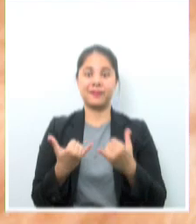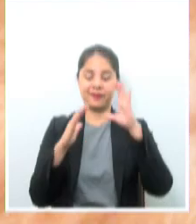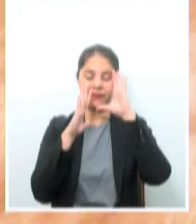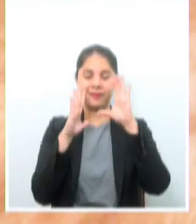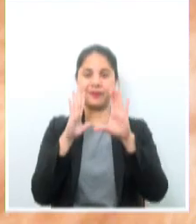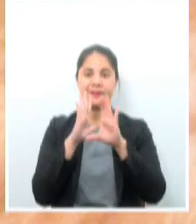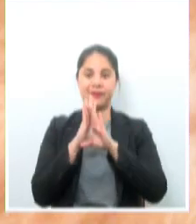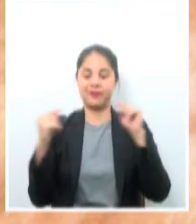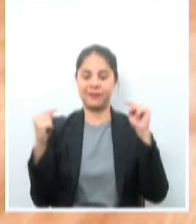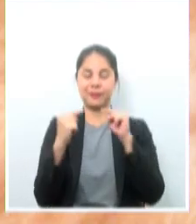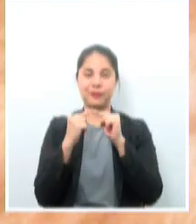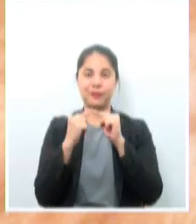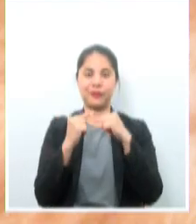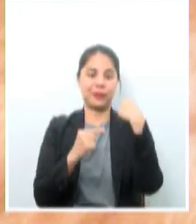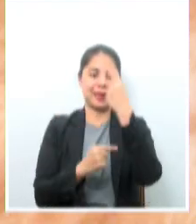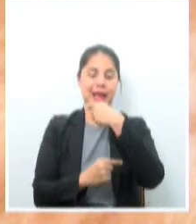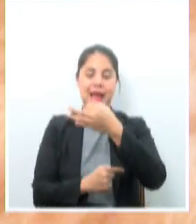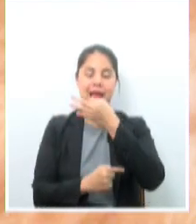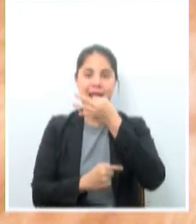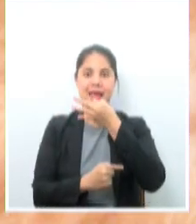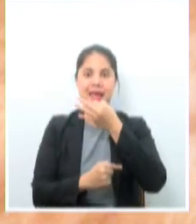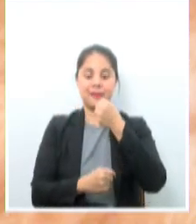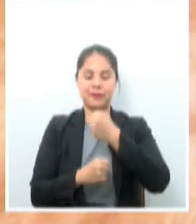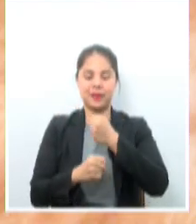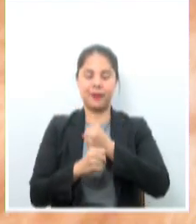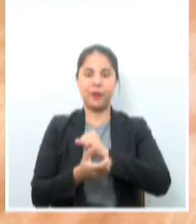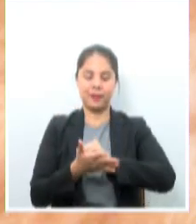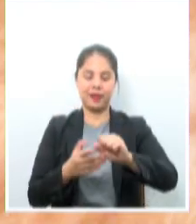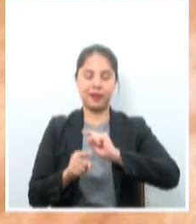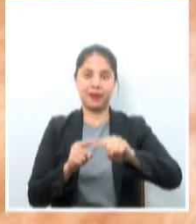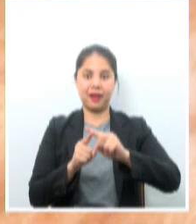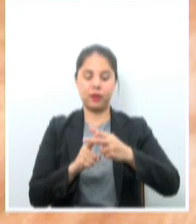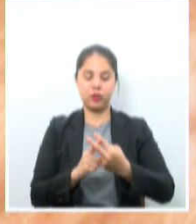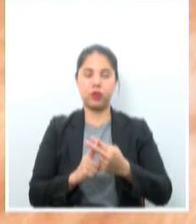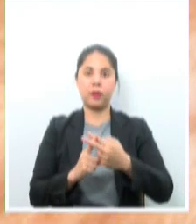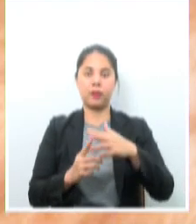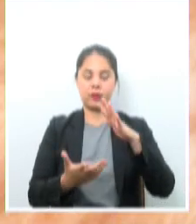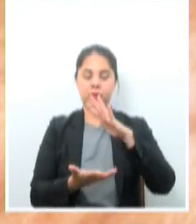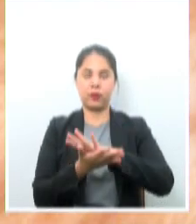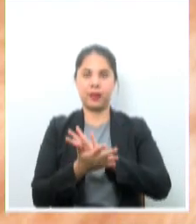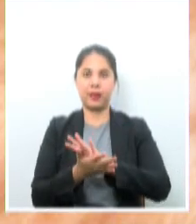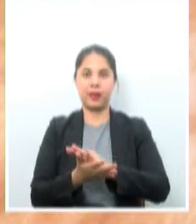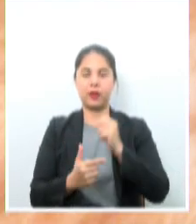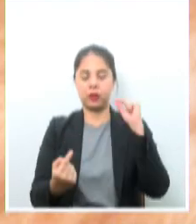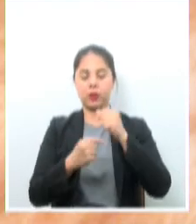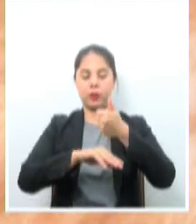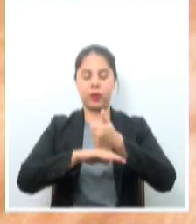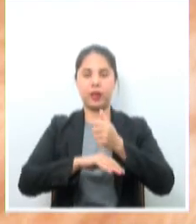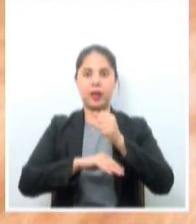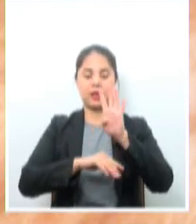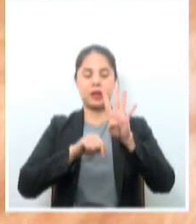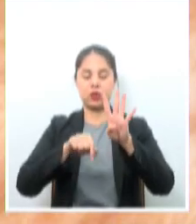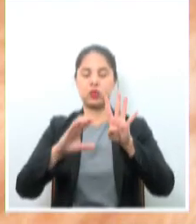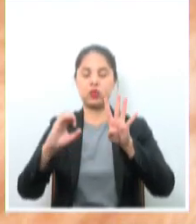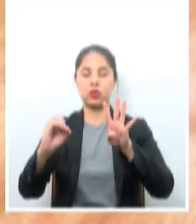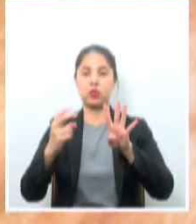พบรรยากาศของการสรรหานักการพะโรงค่ะวันนี้ต้องขอบคุณ TikTok ของผอ.4.0 ด้วยนะคะว่าบร